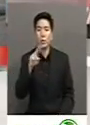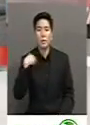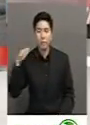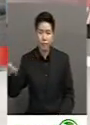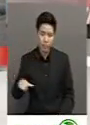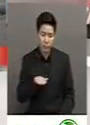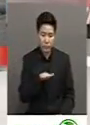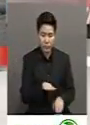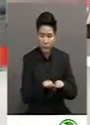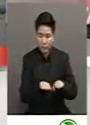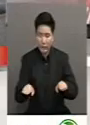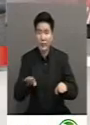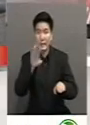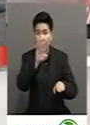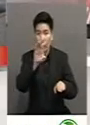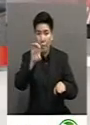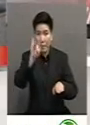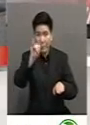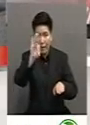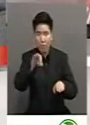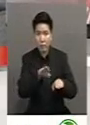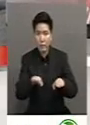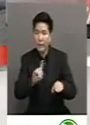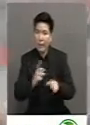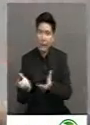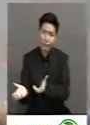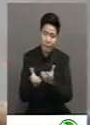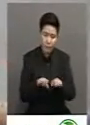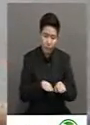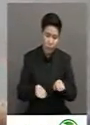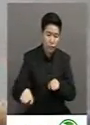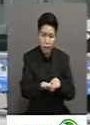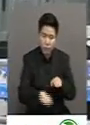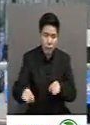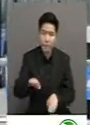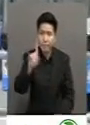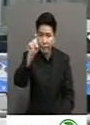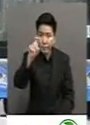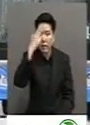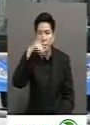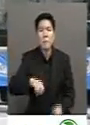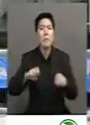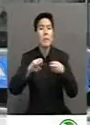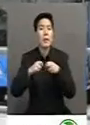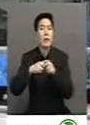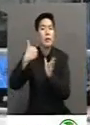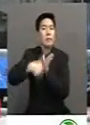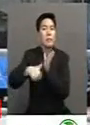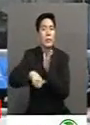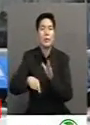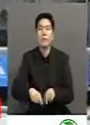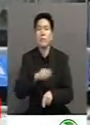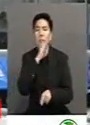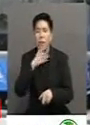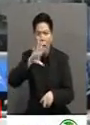ามาให้กับคสมกถึง489คันแต่ยังไม่สามารถนำรถออกมาจากกรมศุลกากรได้เนื่องจากติดปัญหาการสำแดงเรื่องภ